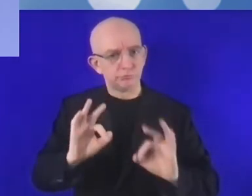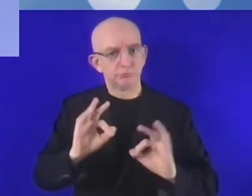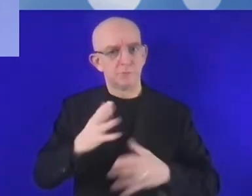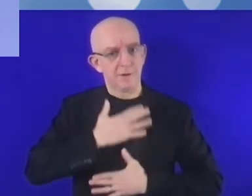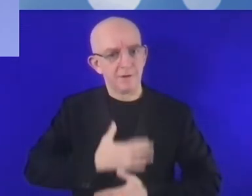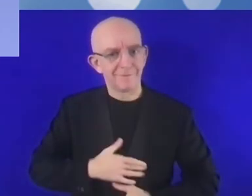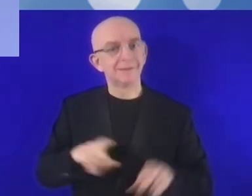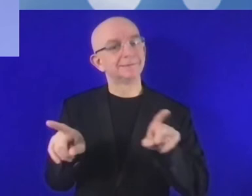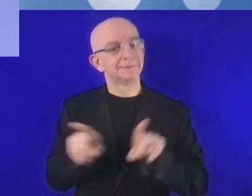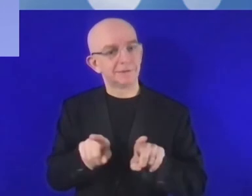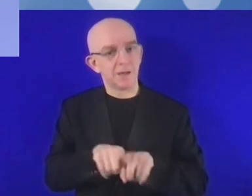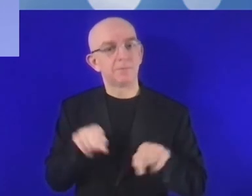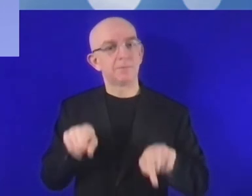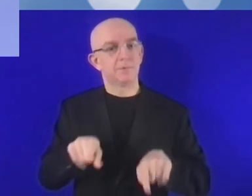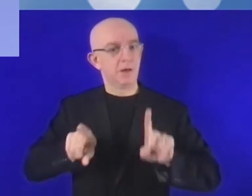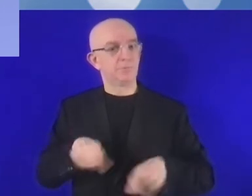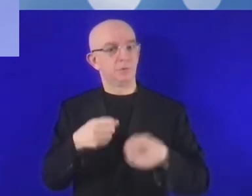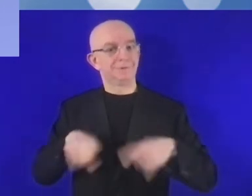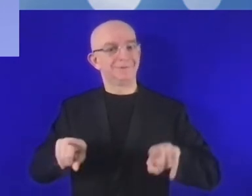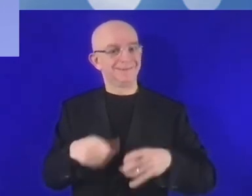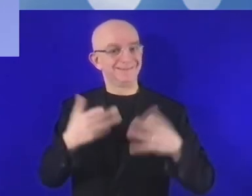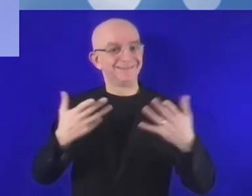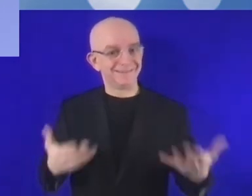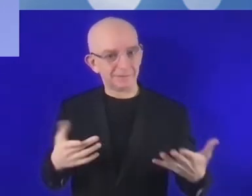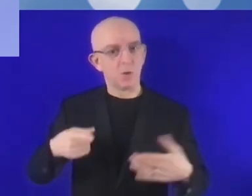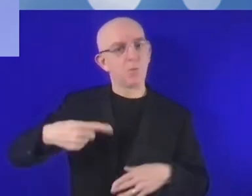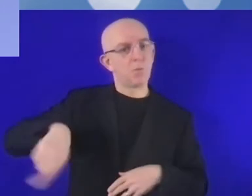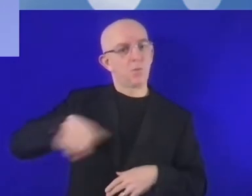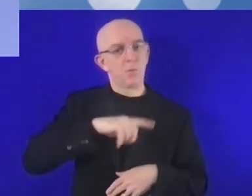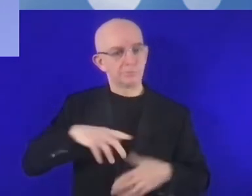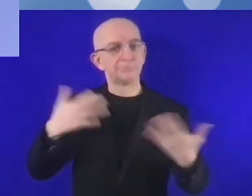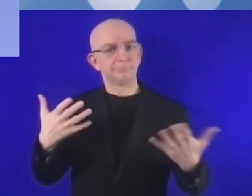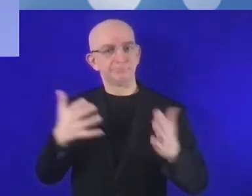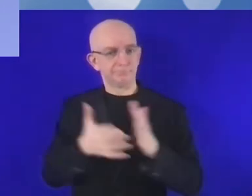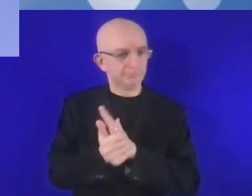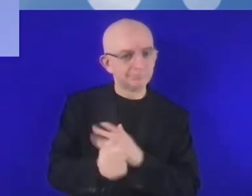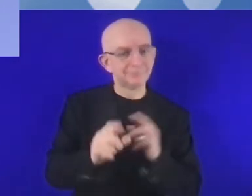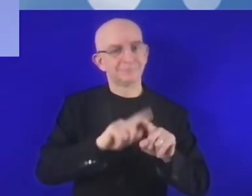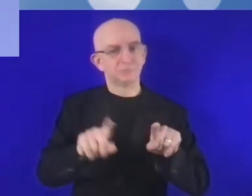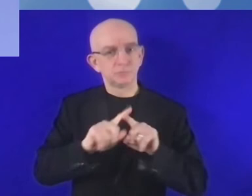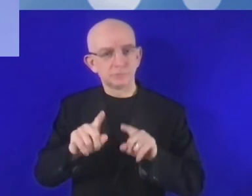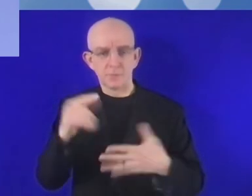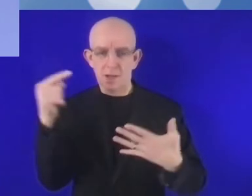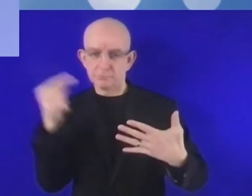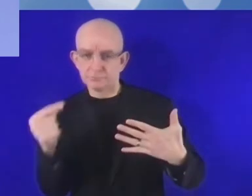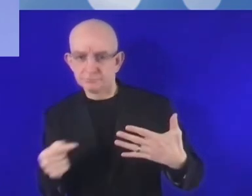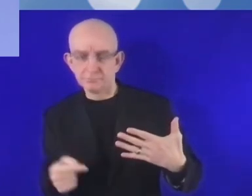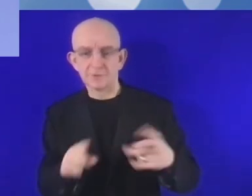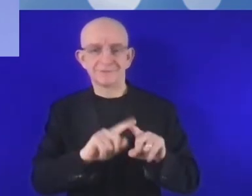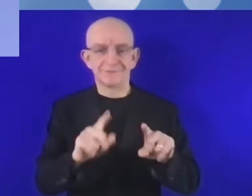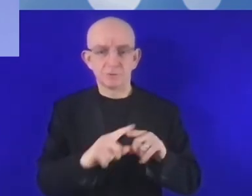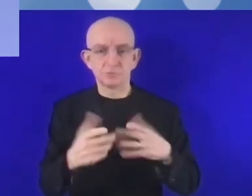صعب. حتى الأخصائيون والخبراء لا يجدون الإجابة الجاهزة على هذا